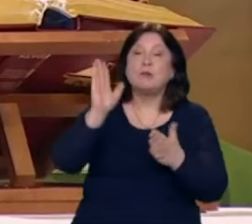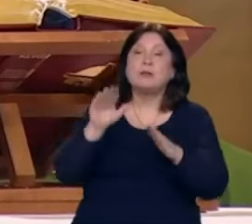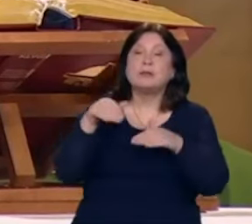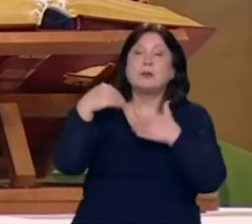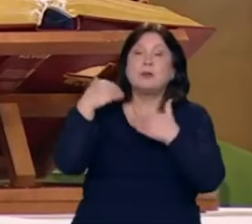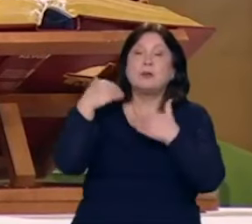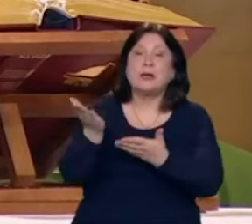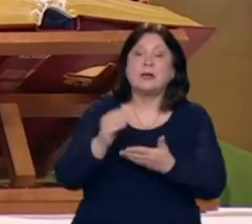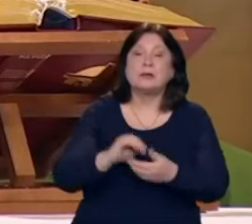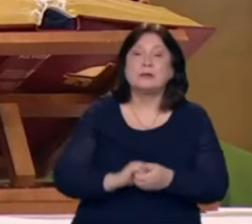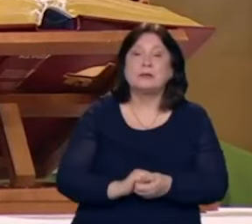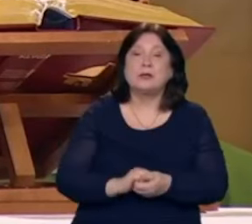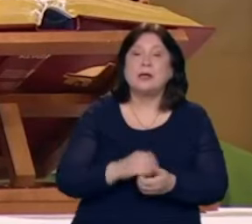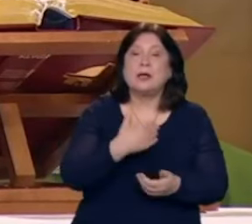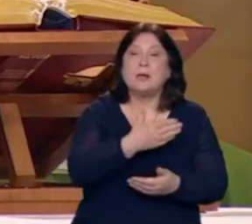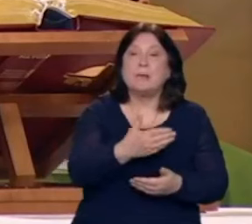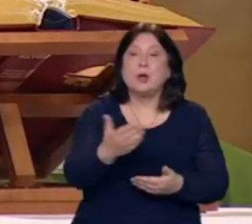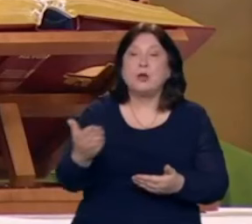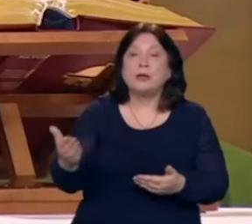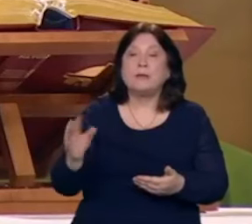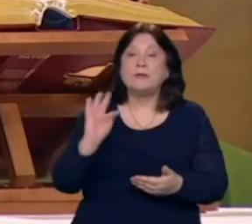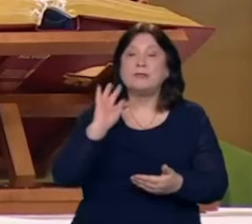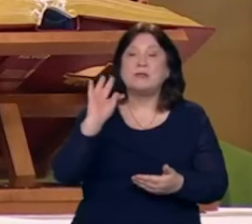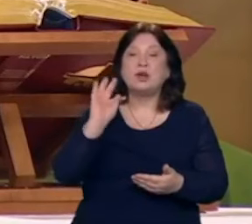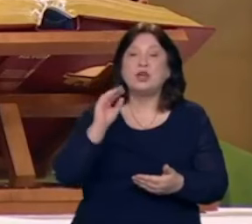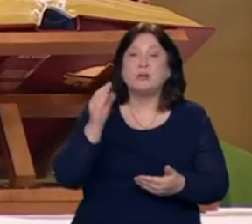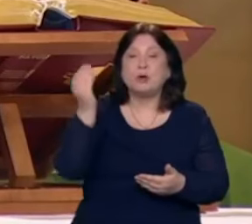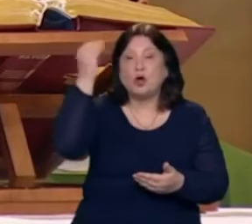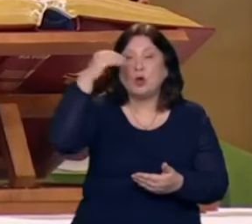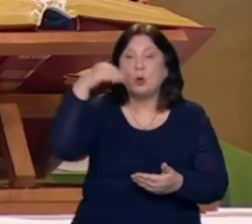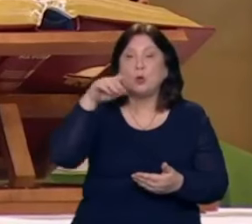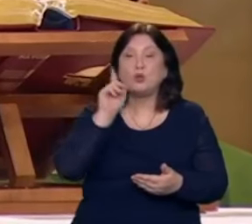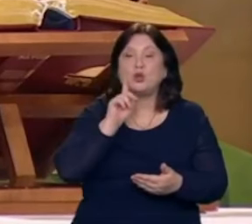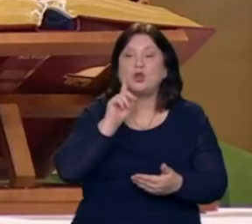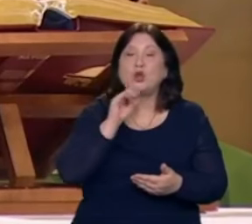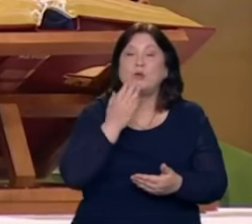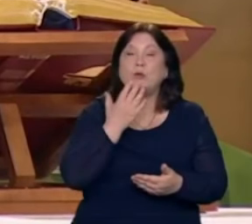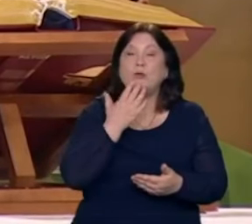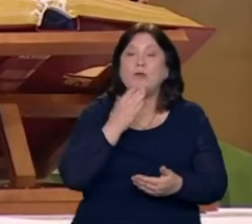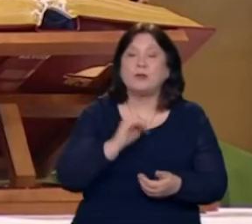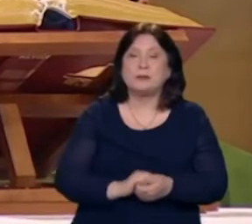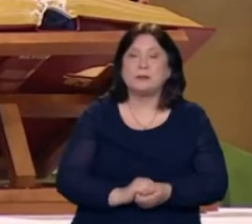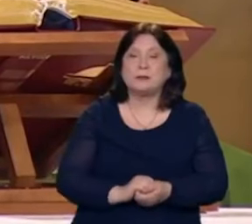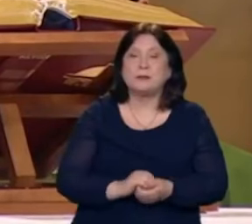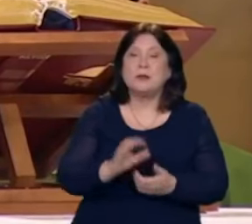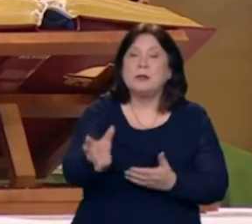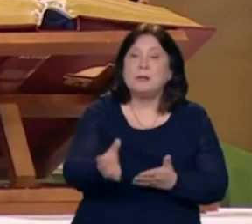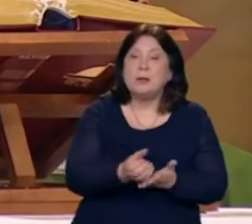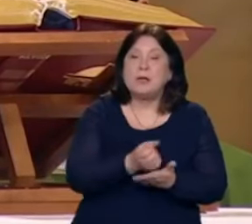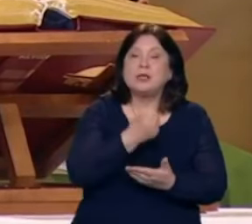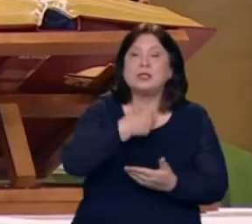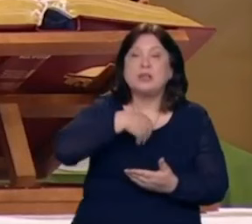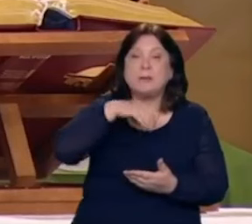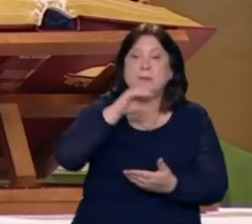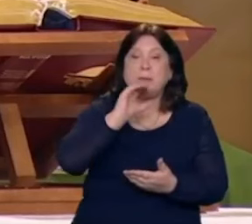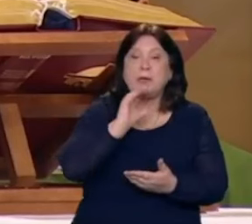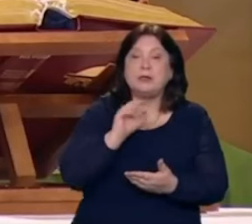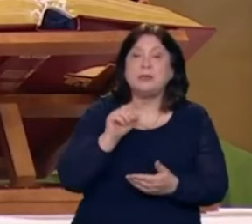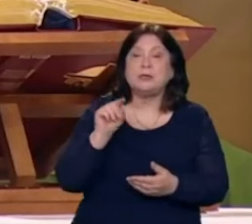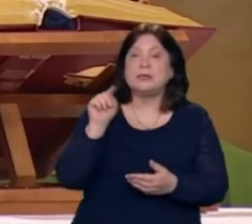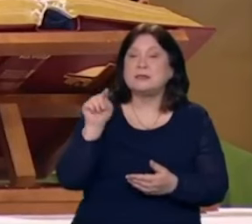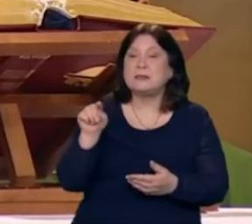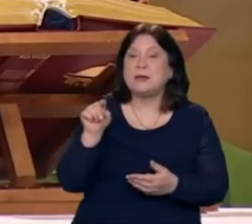składając podał swoim uczniom mówiąc Bierzcie i pijcie z